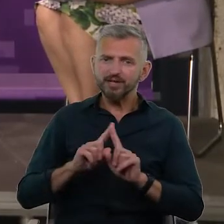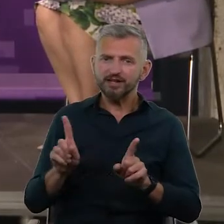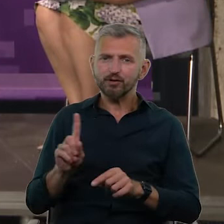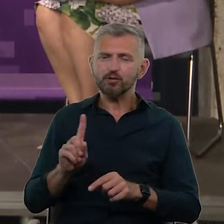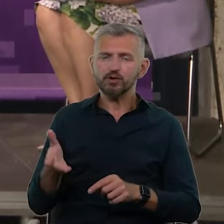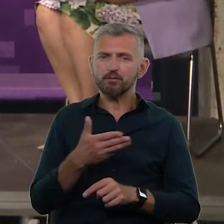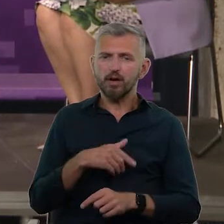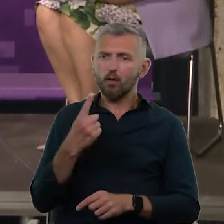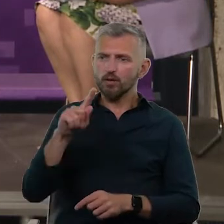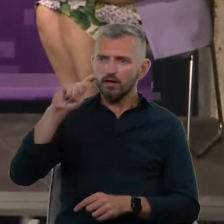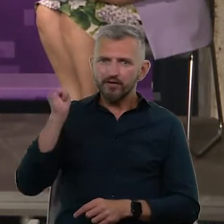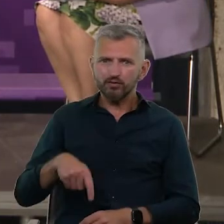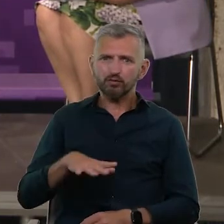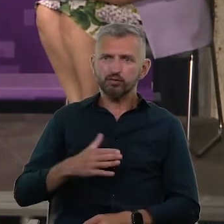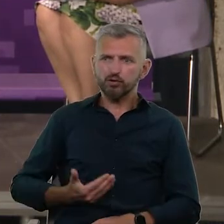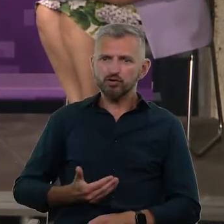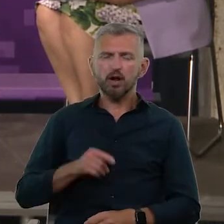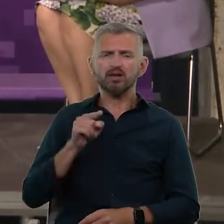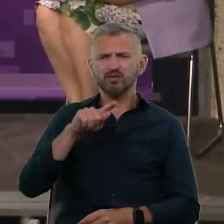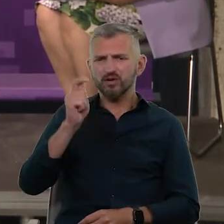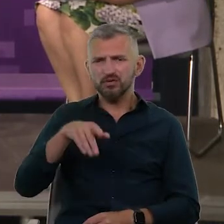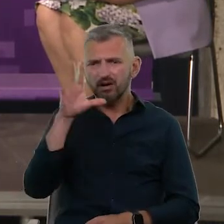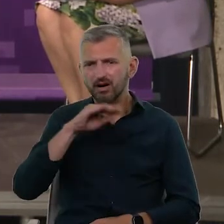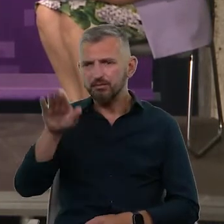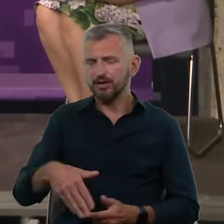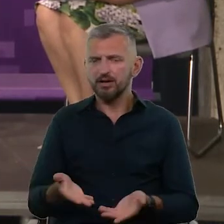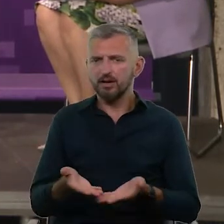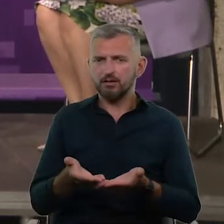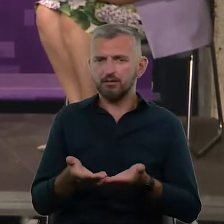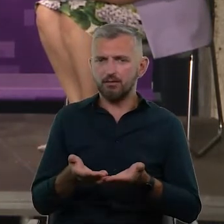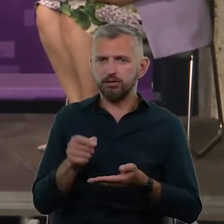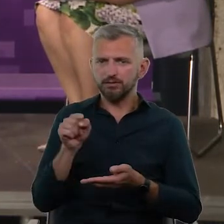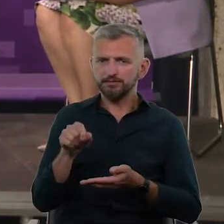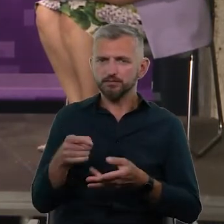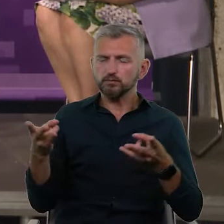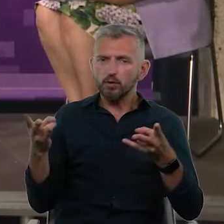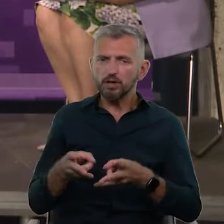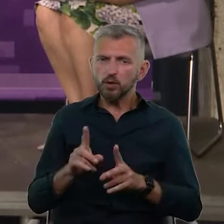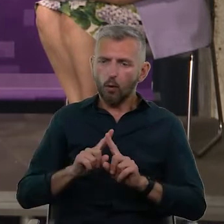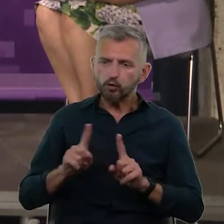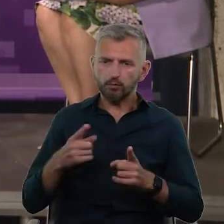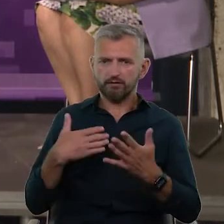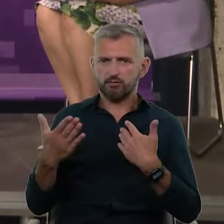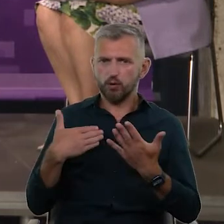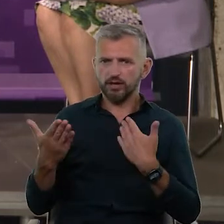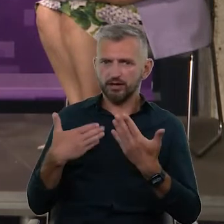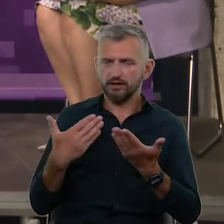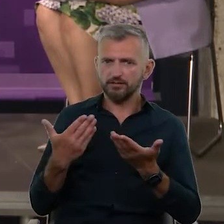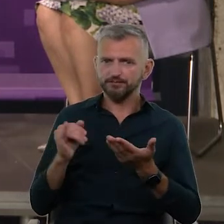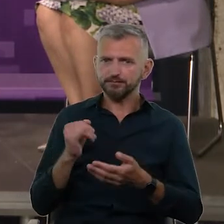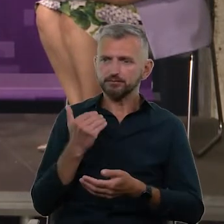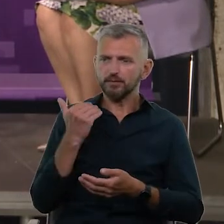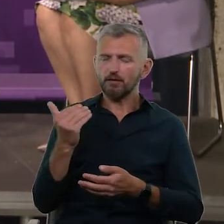ми там одну війну пережили, ми і цю переживемо, і тут потрібен особливий підхід, і